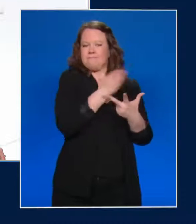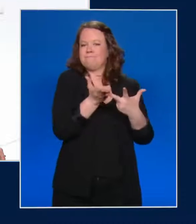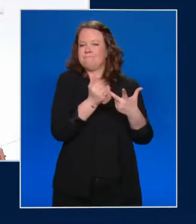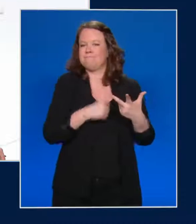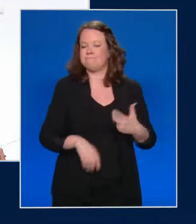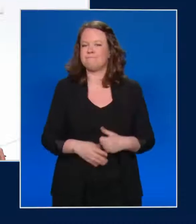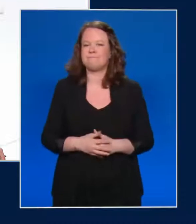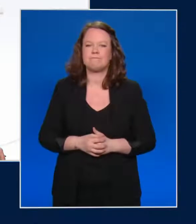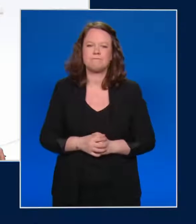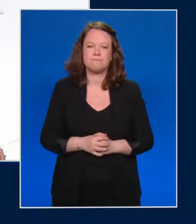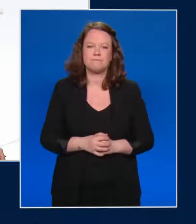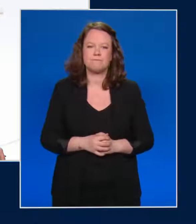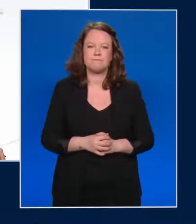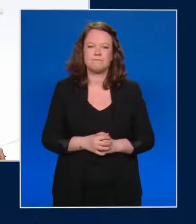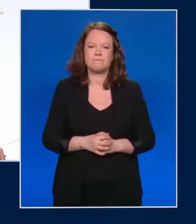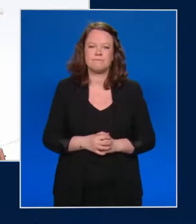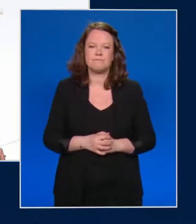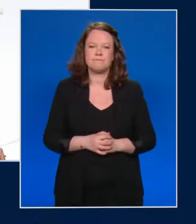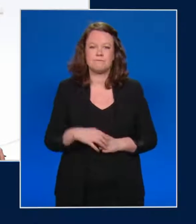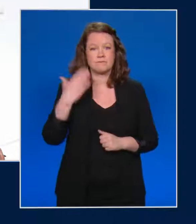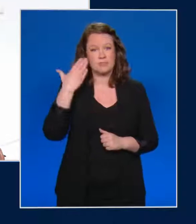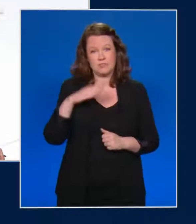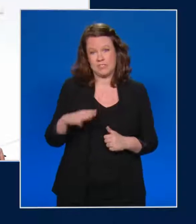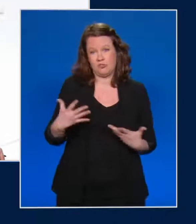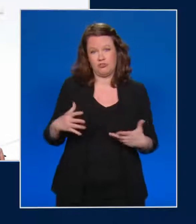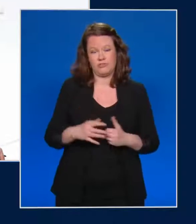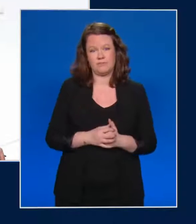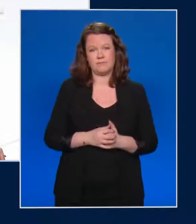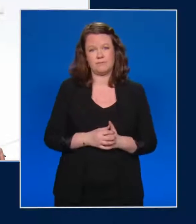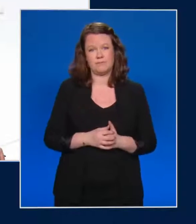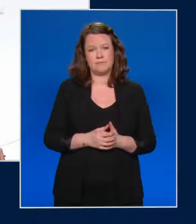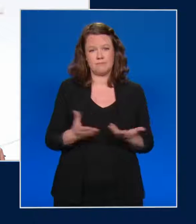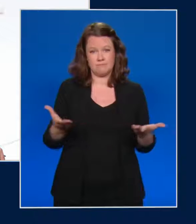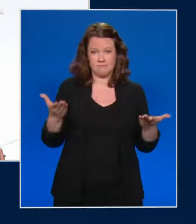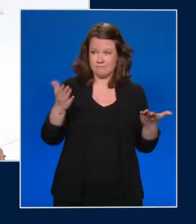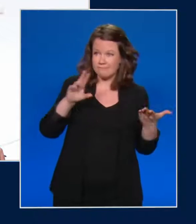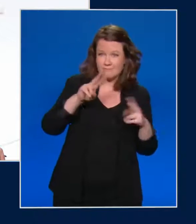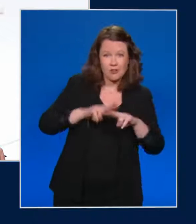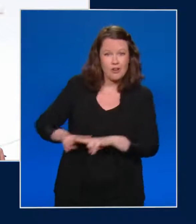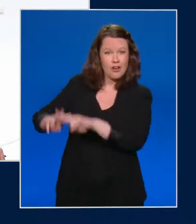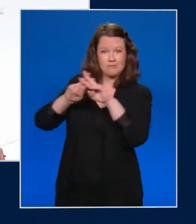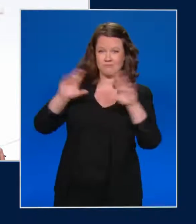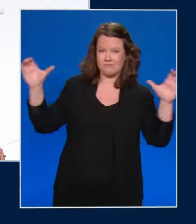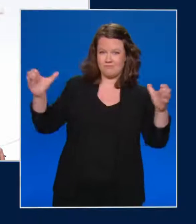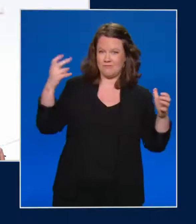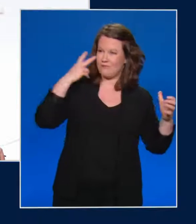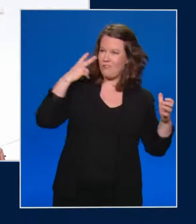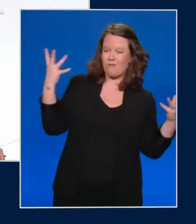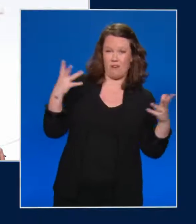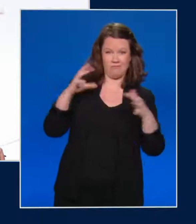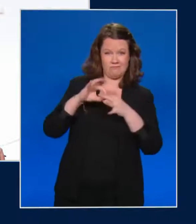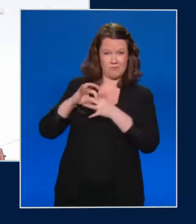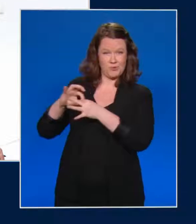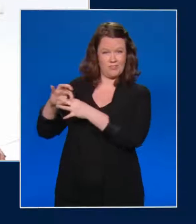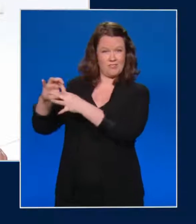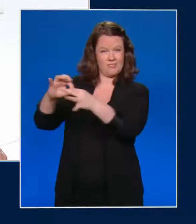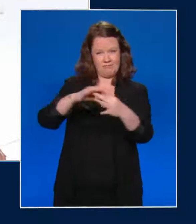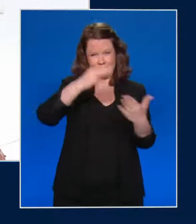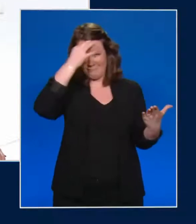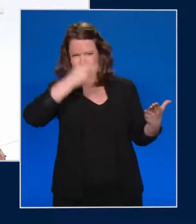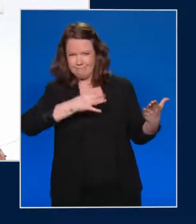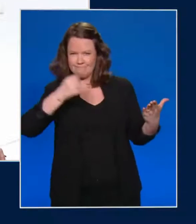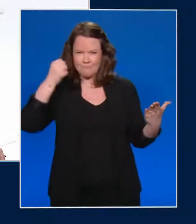d'ores et déjà notre europe a montré unités et détermination elle est